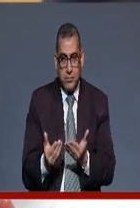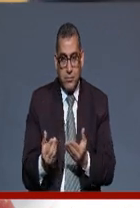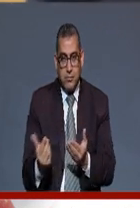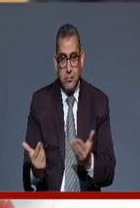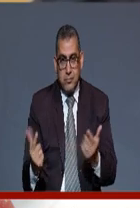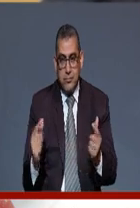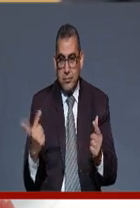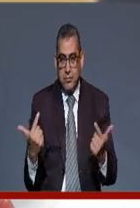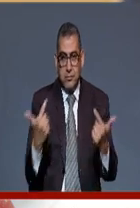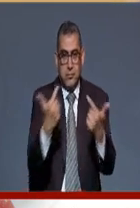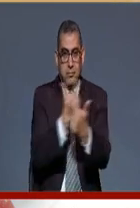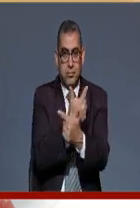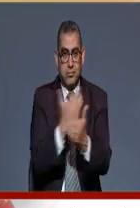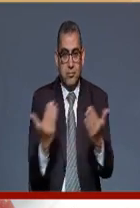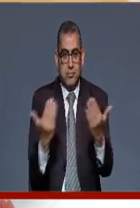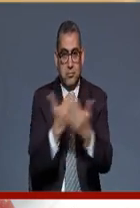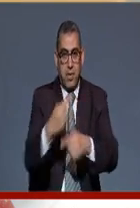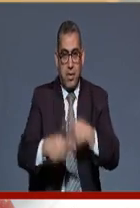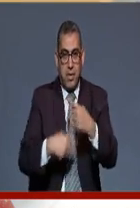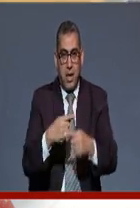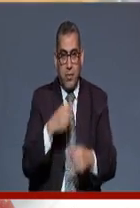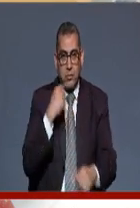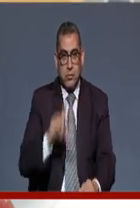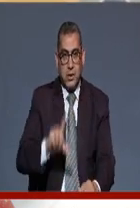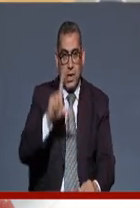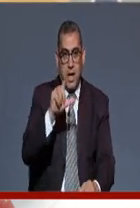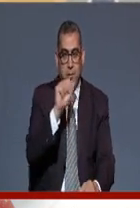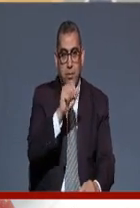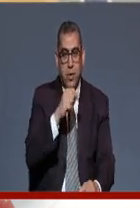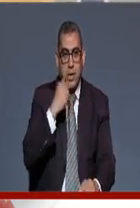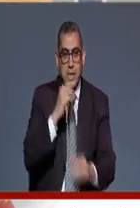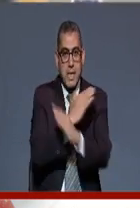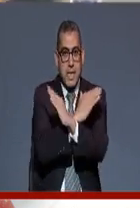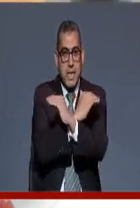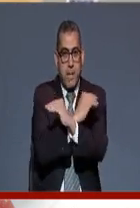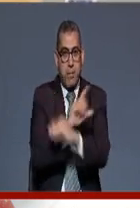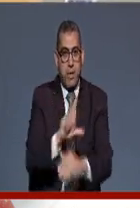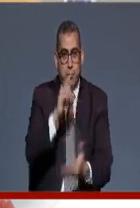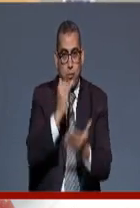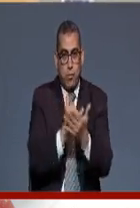الرئاسة الدولية لفخامة الرئيس زامبيا.